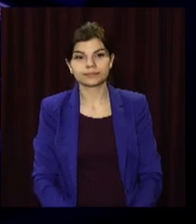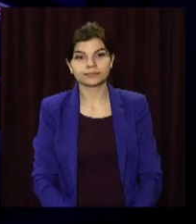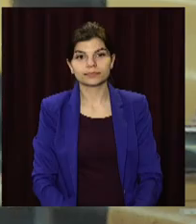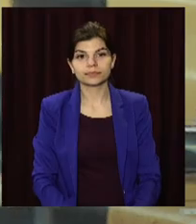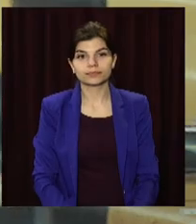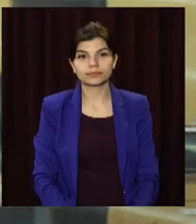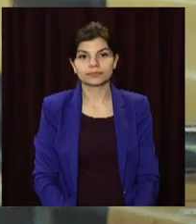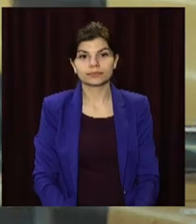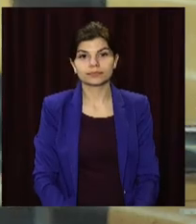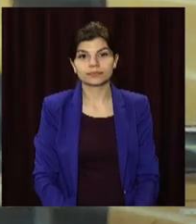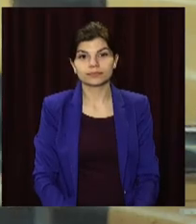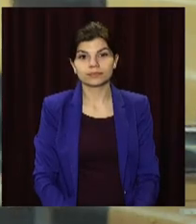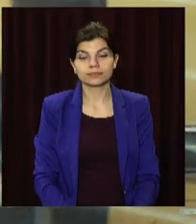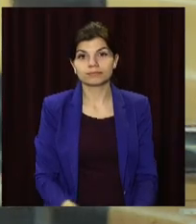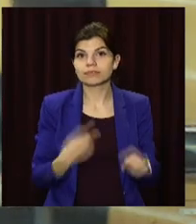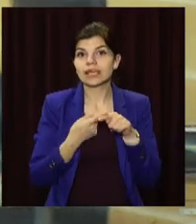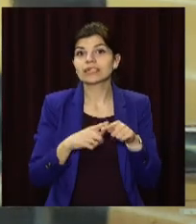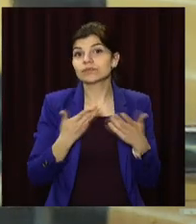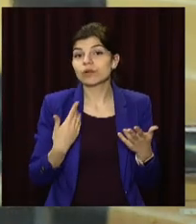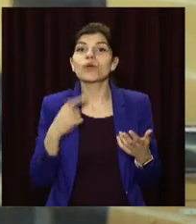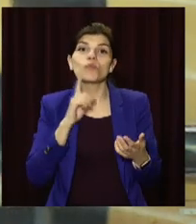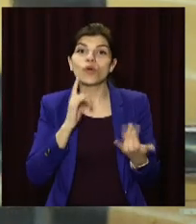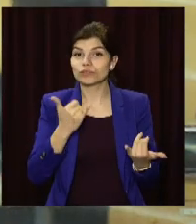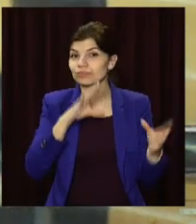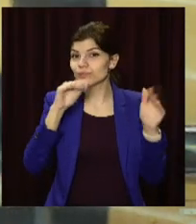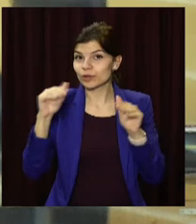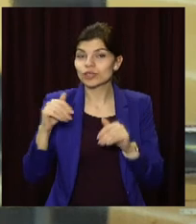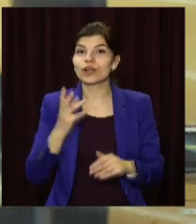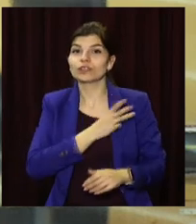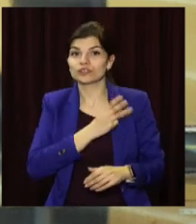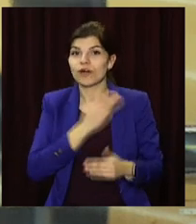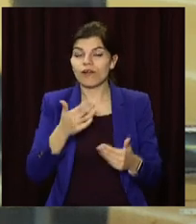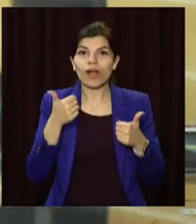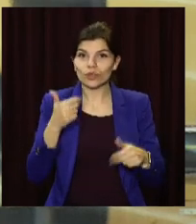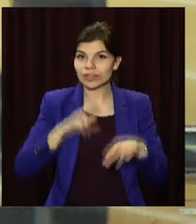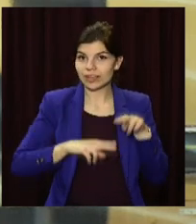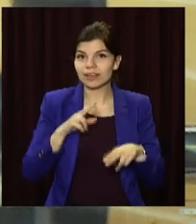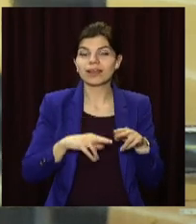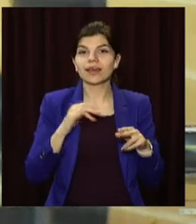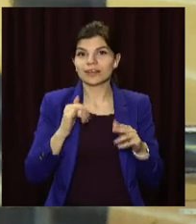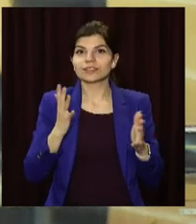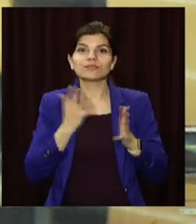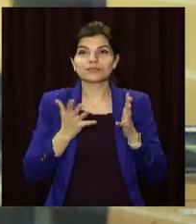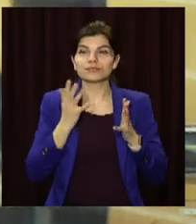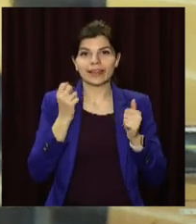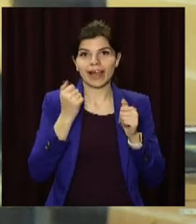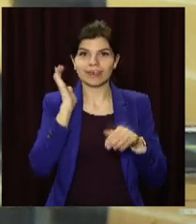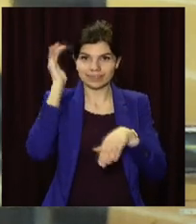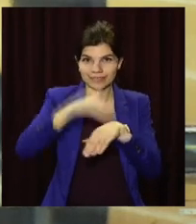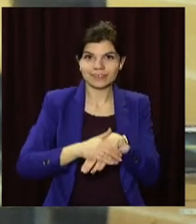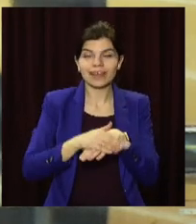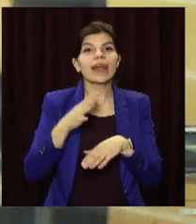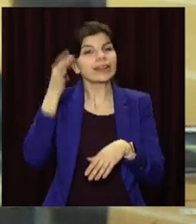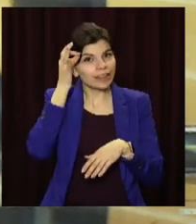«Відкритий». На цьому поки все. Бажаю вам гарного настрою на весь день та натхнення. І традиційно нагадую, що